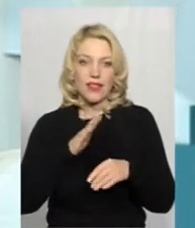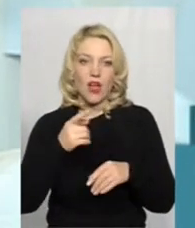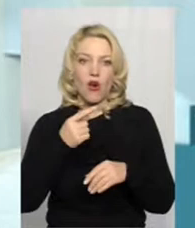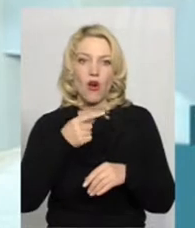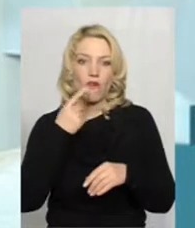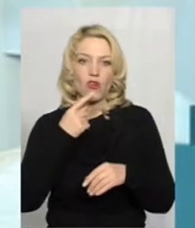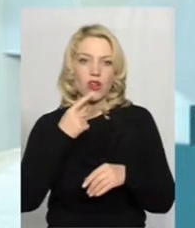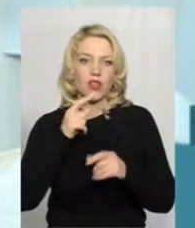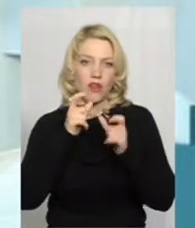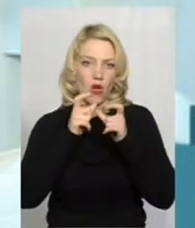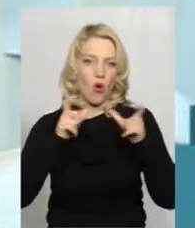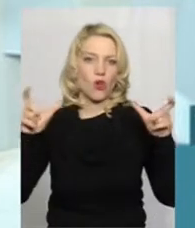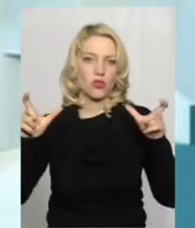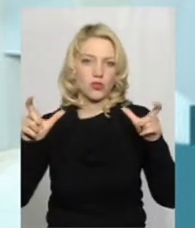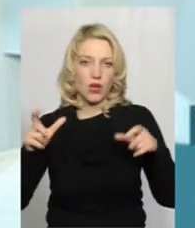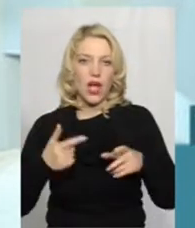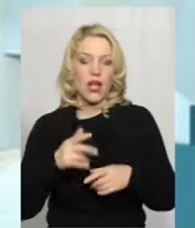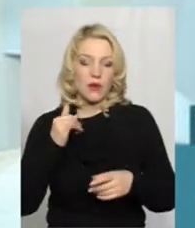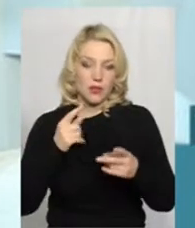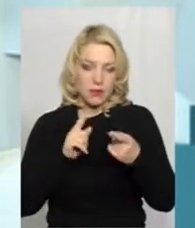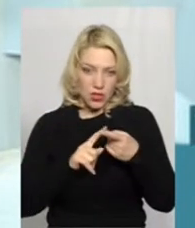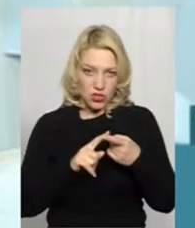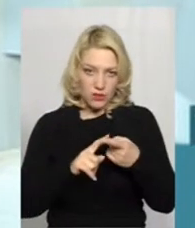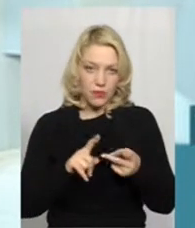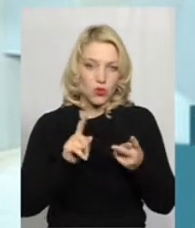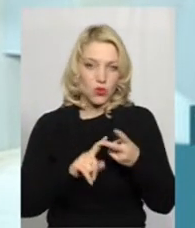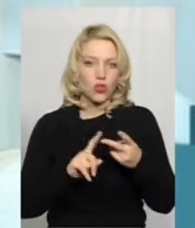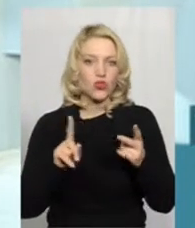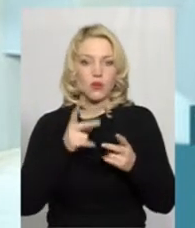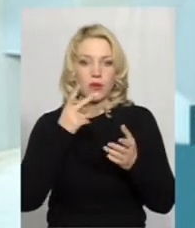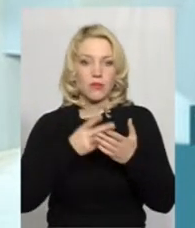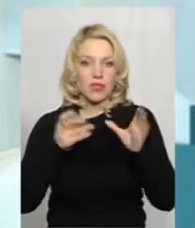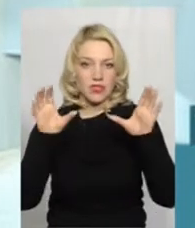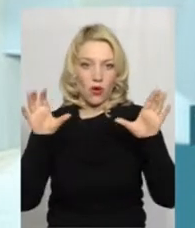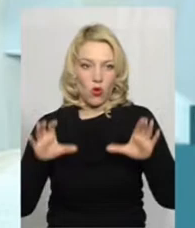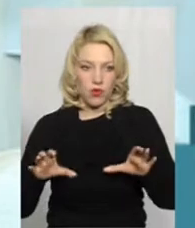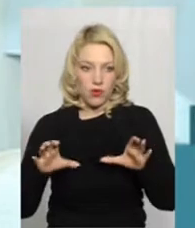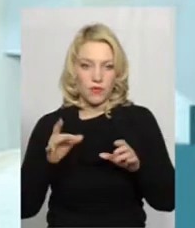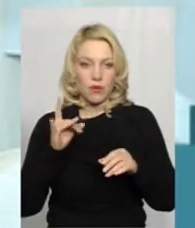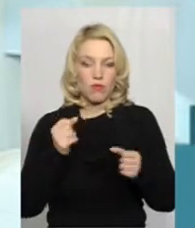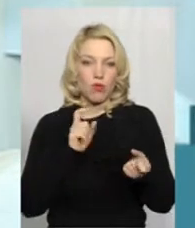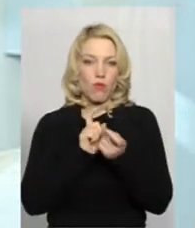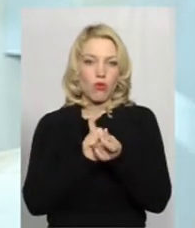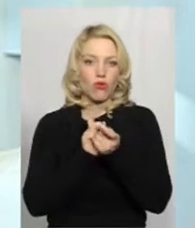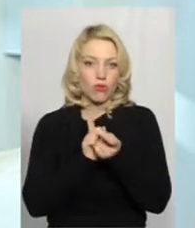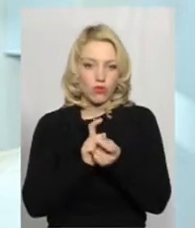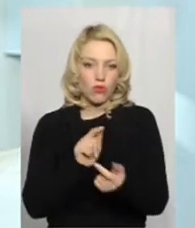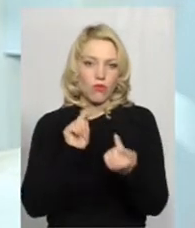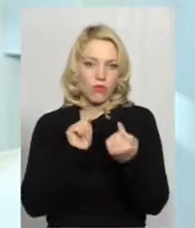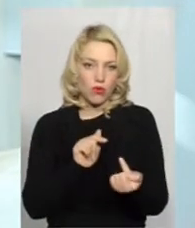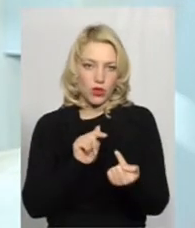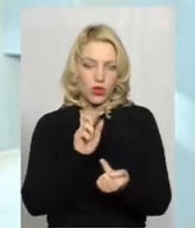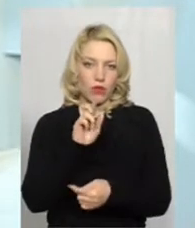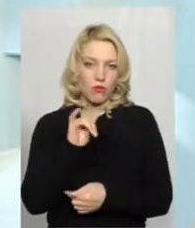голосно. Це перший момент. Другий момент, що передбачено в законі про боротьбу проти